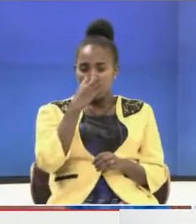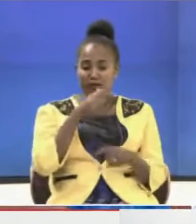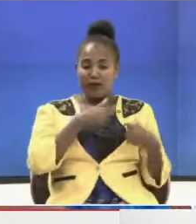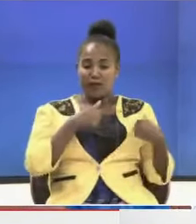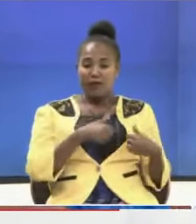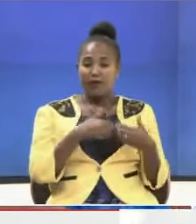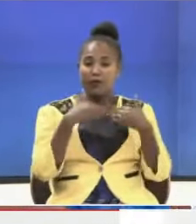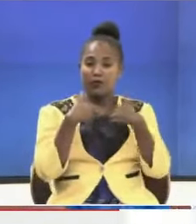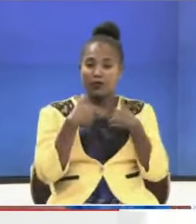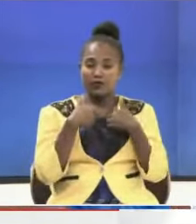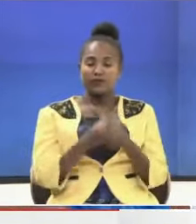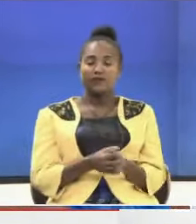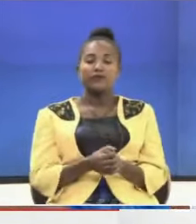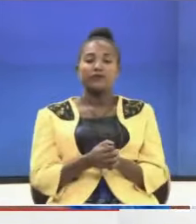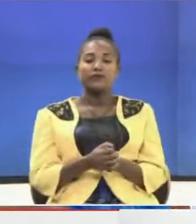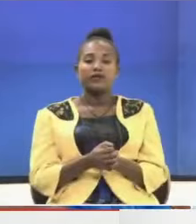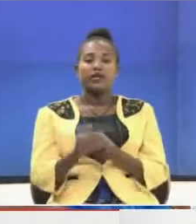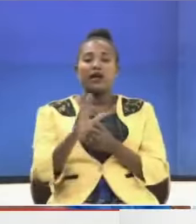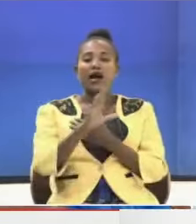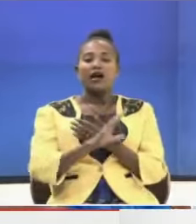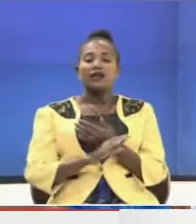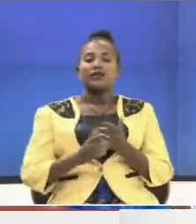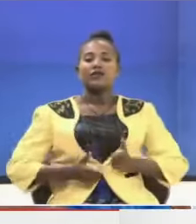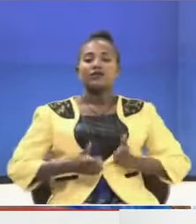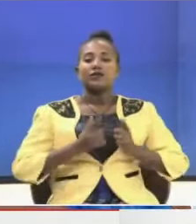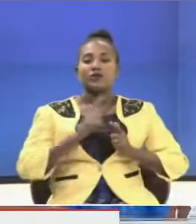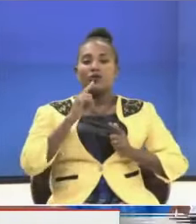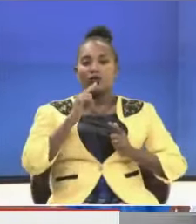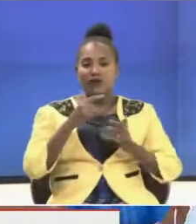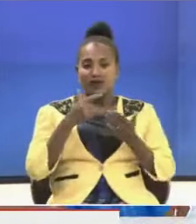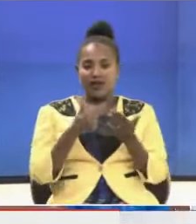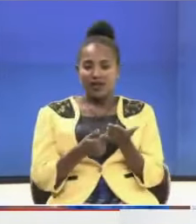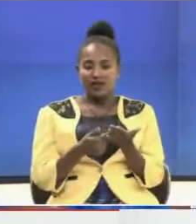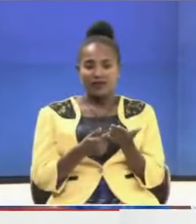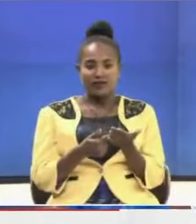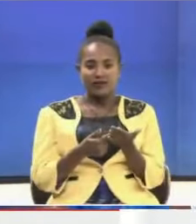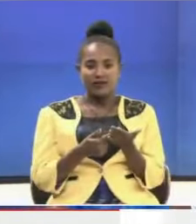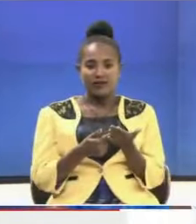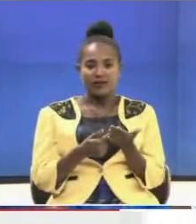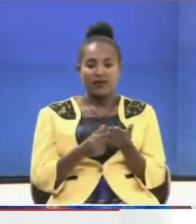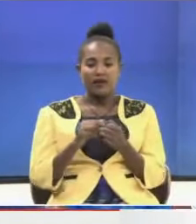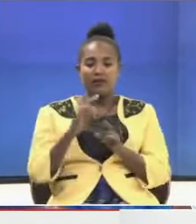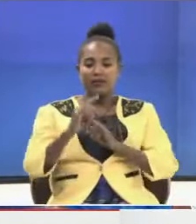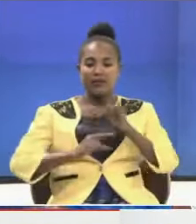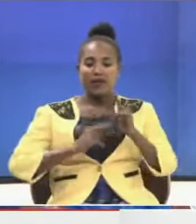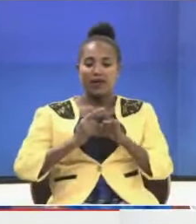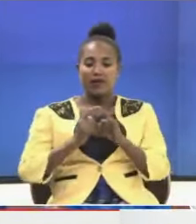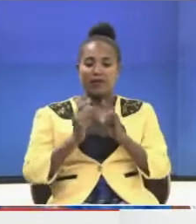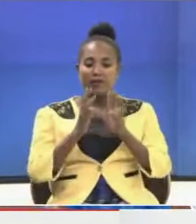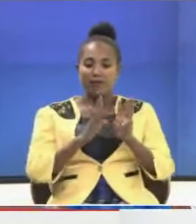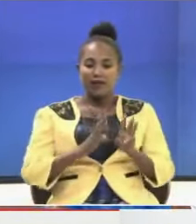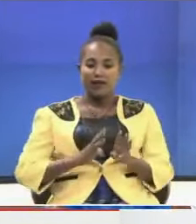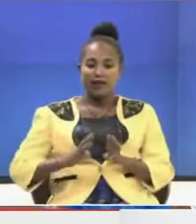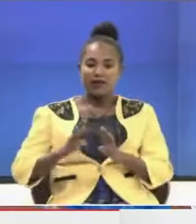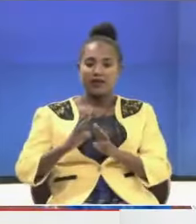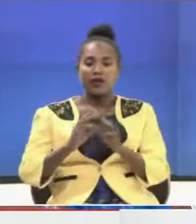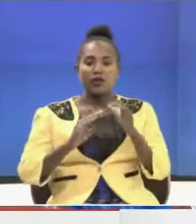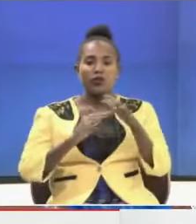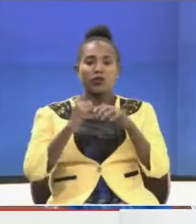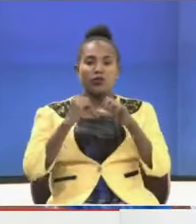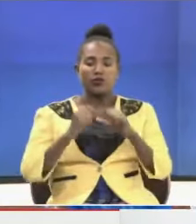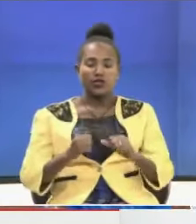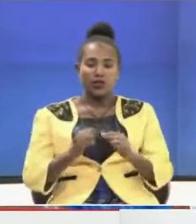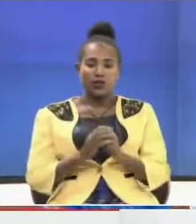ቢኖርም አገር ስትኖር ነው ያንን በሰለጠነ መልኩ ልወጣ